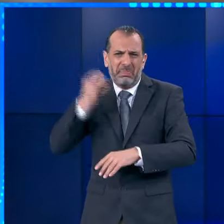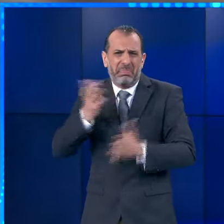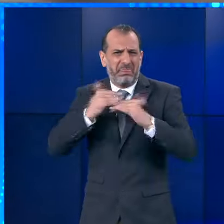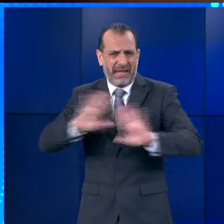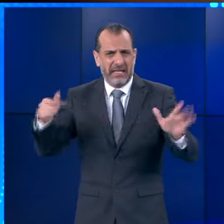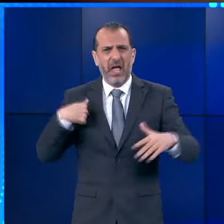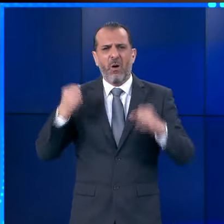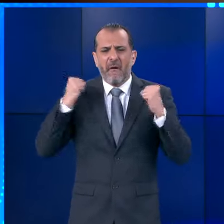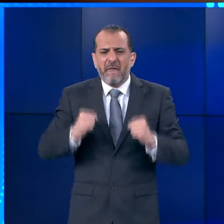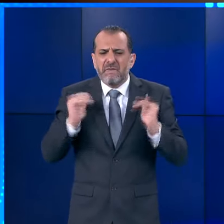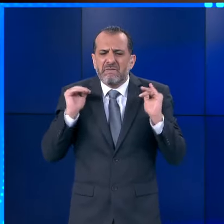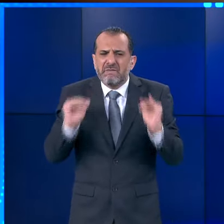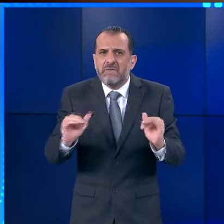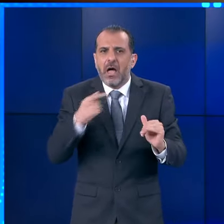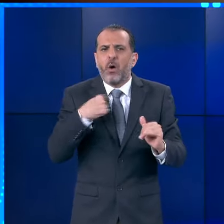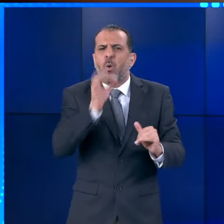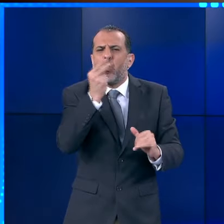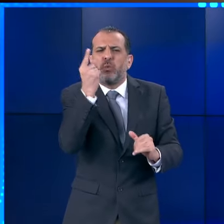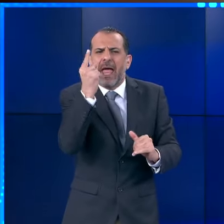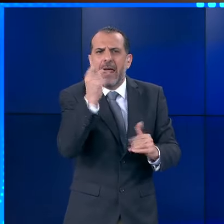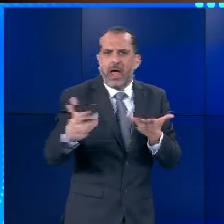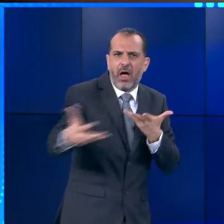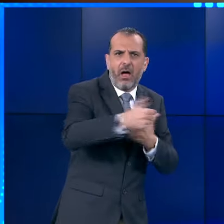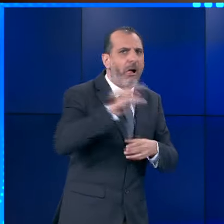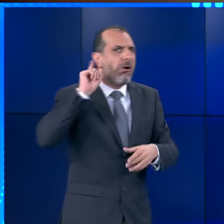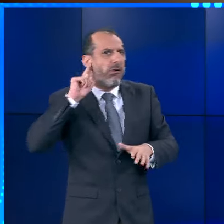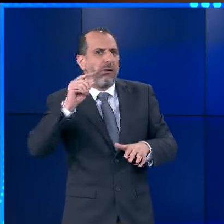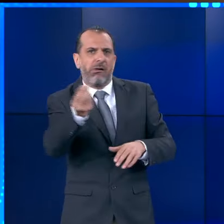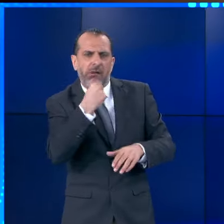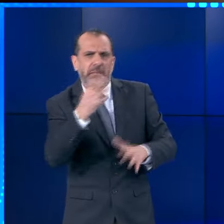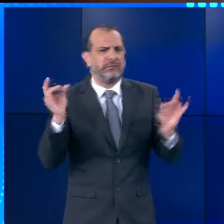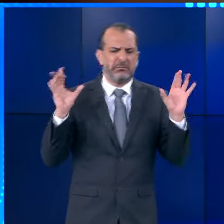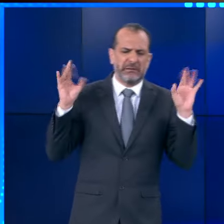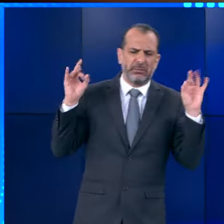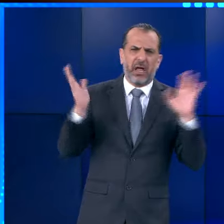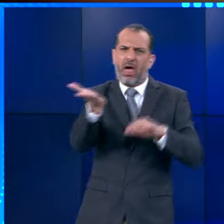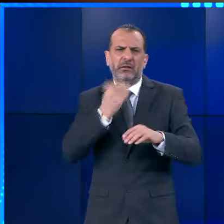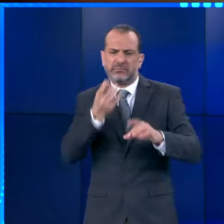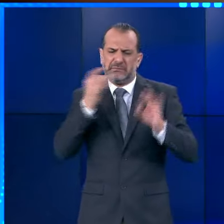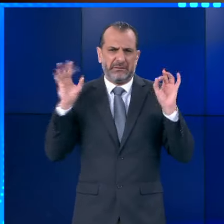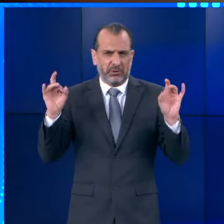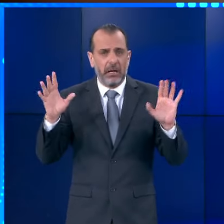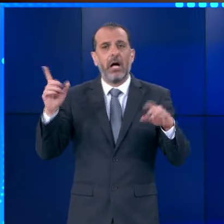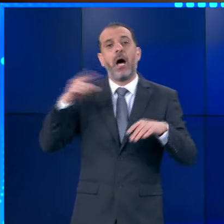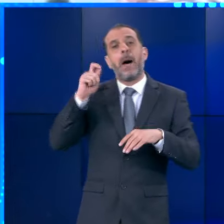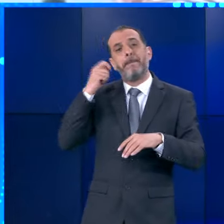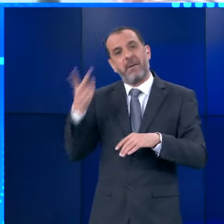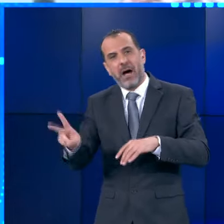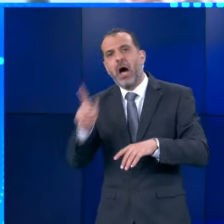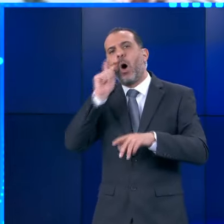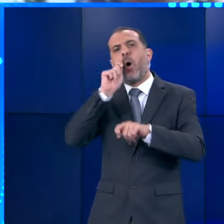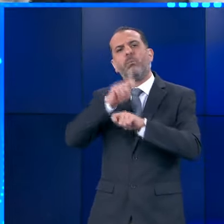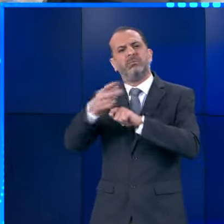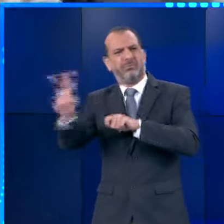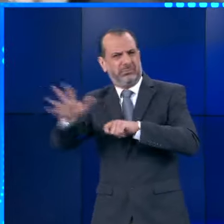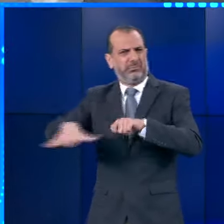έχει αλλάξει από την πρώτη στιγμή, δεν έχω καταχραστεί ούτε ένα ευρώ από τα χρήματα της κοινωνικής κουζίνας, ο Άλλος Άνθρωπος. Κατηγορούμενοι, πρέπει να σου πω ότι είναι η μητέρα και ο γαμπρός του. 7 μήνες κράτησε η